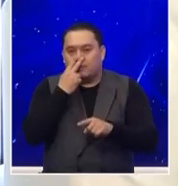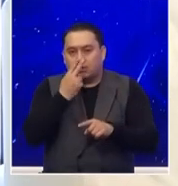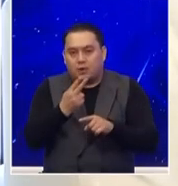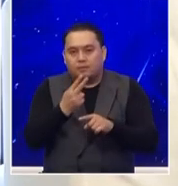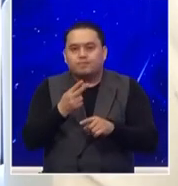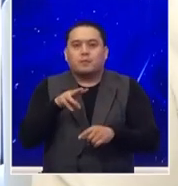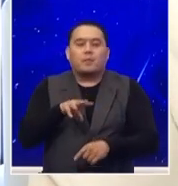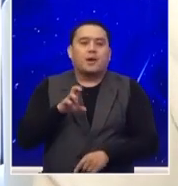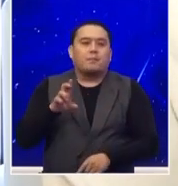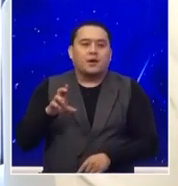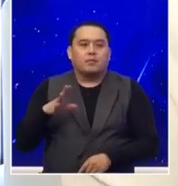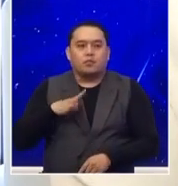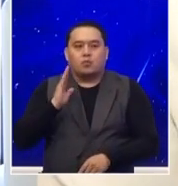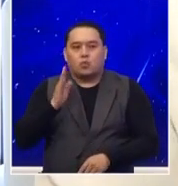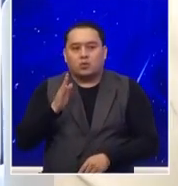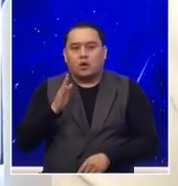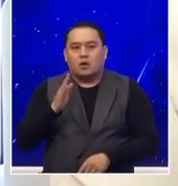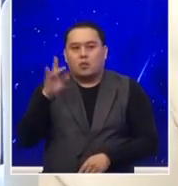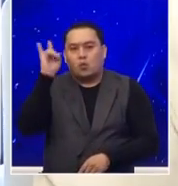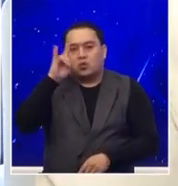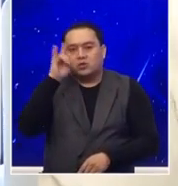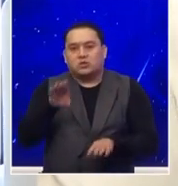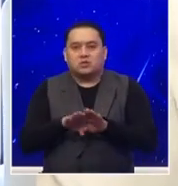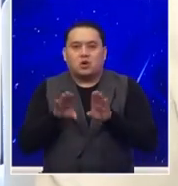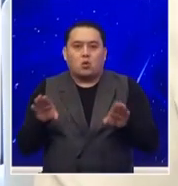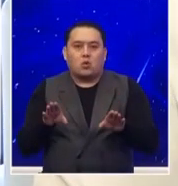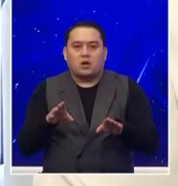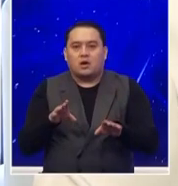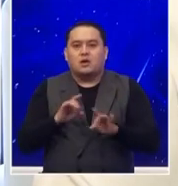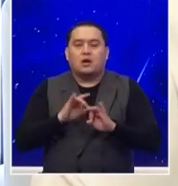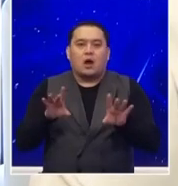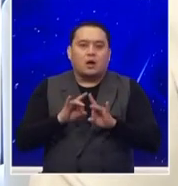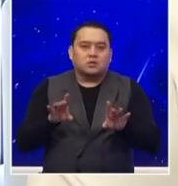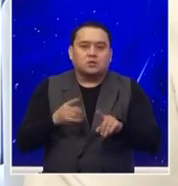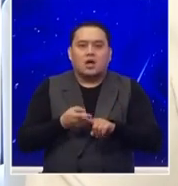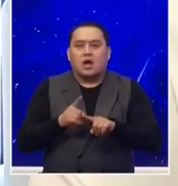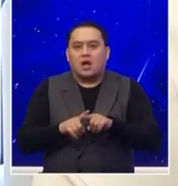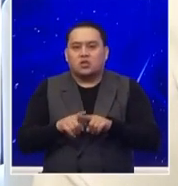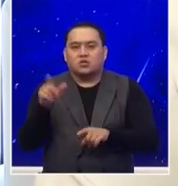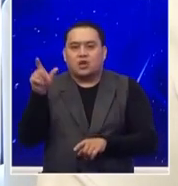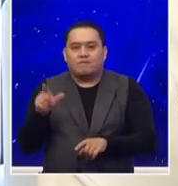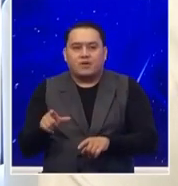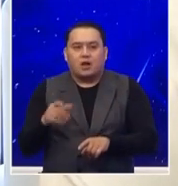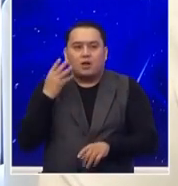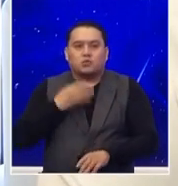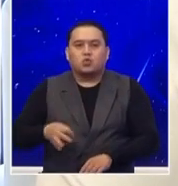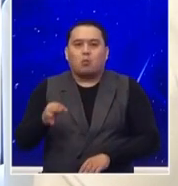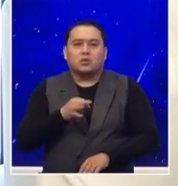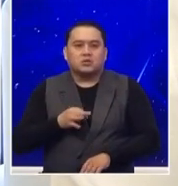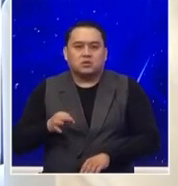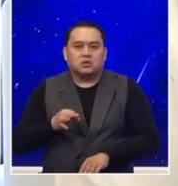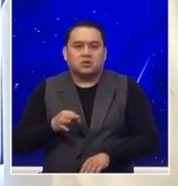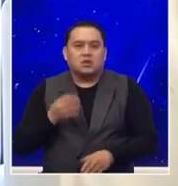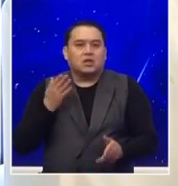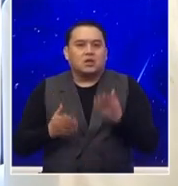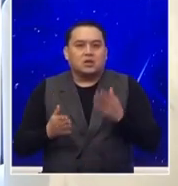что приложение будет мультяшное. Мы хотим, чтобы озвучивали эти сказки выходцы из Жетысусского края